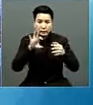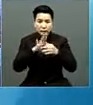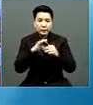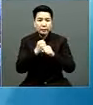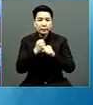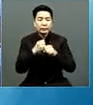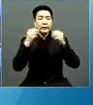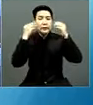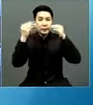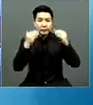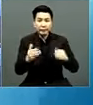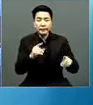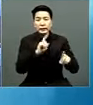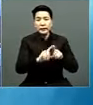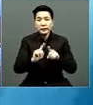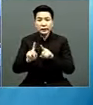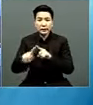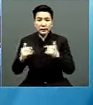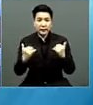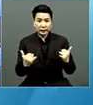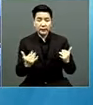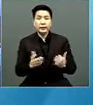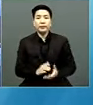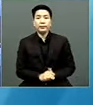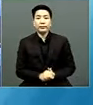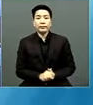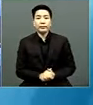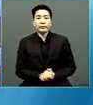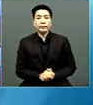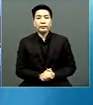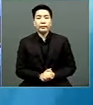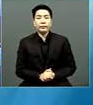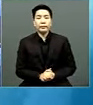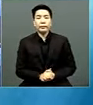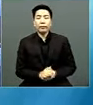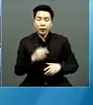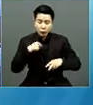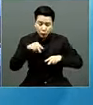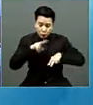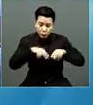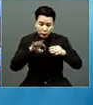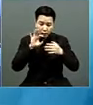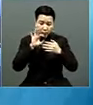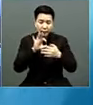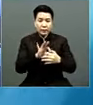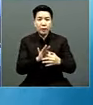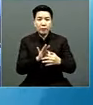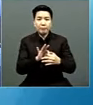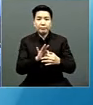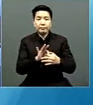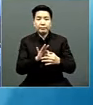การกิจกรรมต่างๆเนี่ยนะครับก็ได้ดูแลเรื่องของ